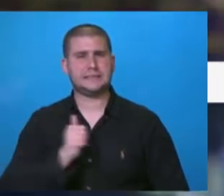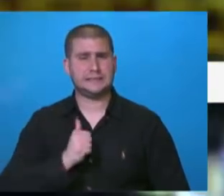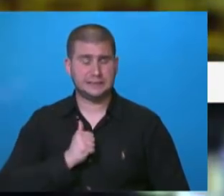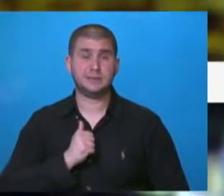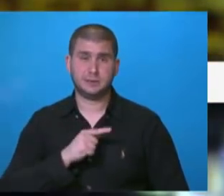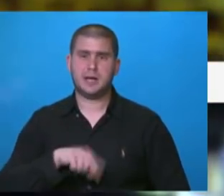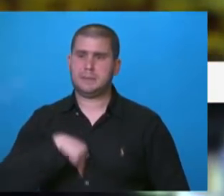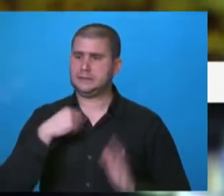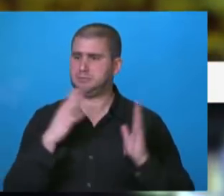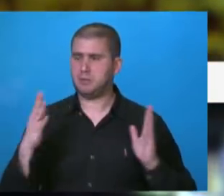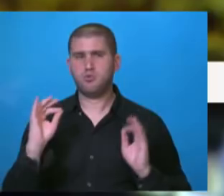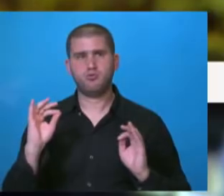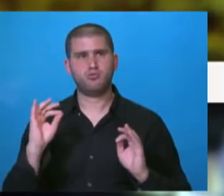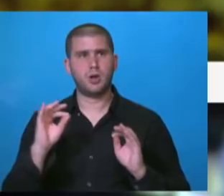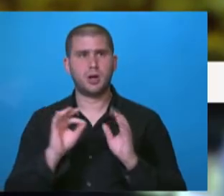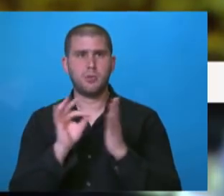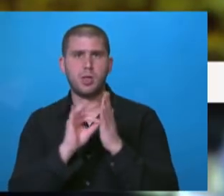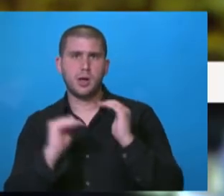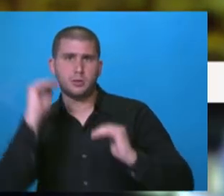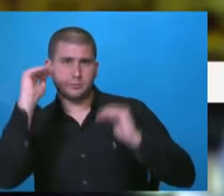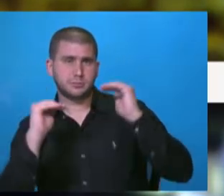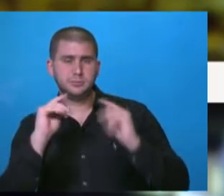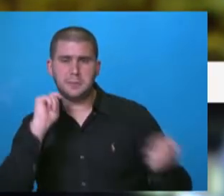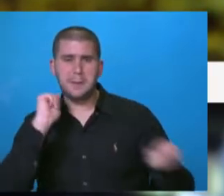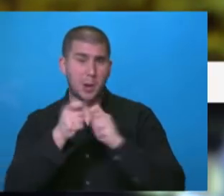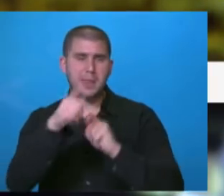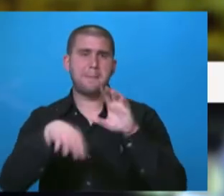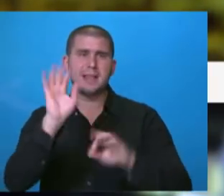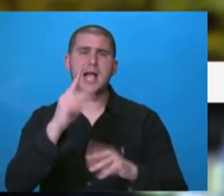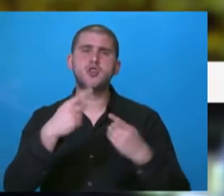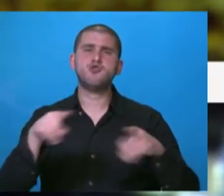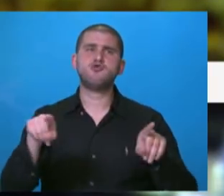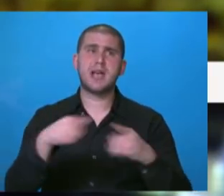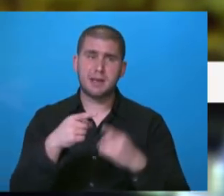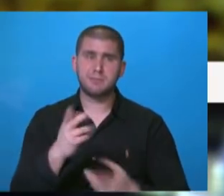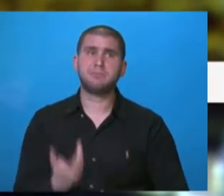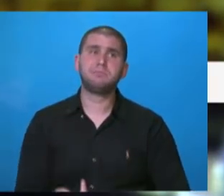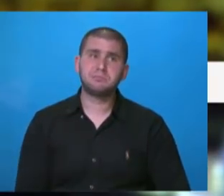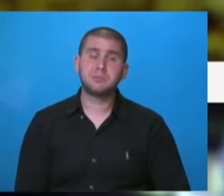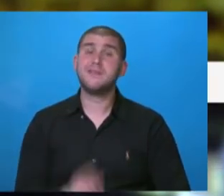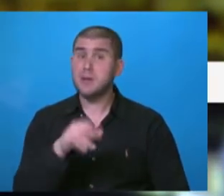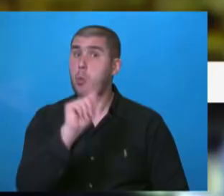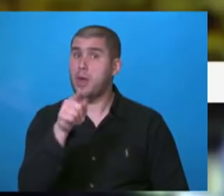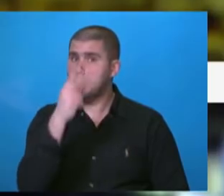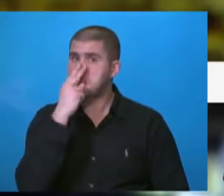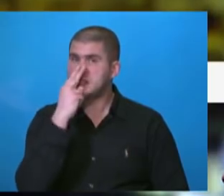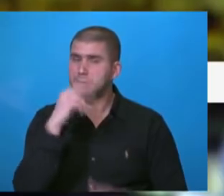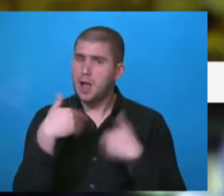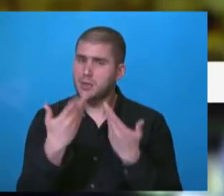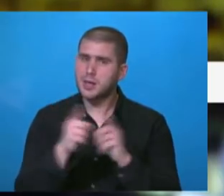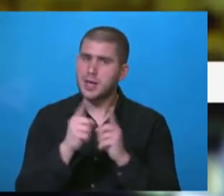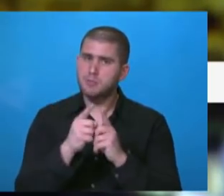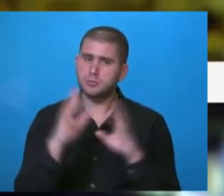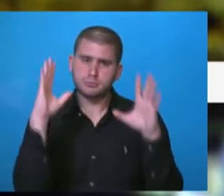רחבה כדי לדרג מגמות ועניינים כאלה. אתם בחרתם רק בשירים. וגם אולי אתם מנסים גם לתת איזושהי